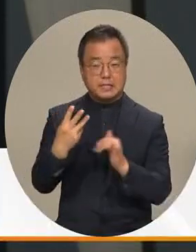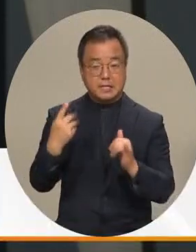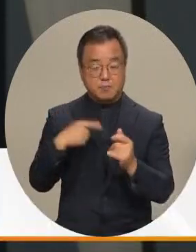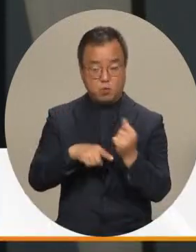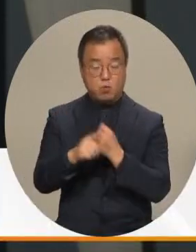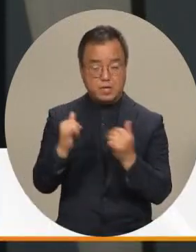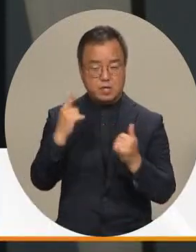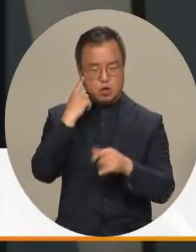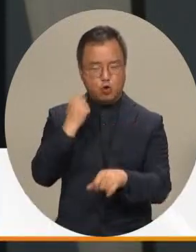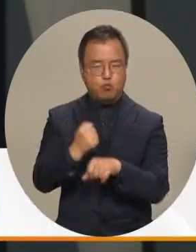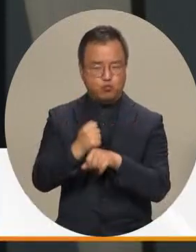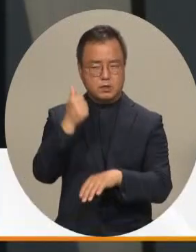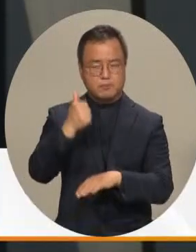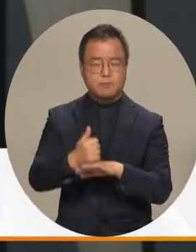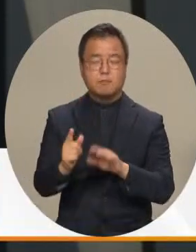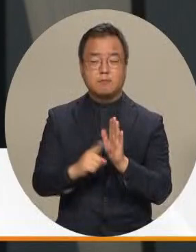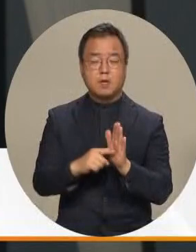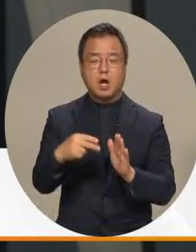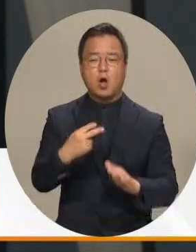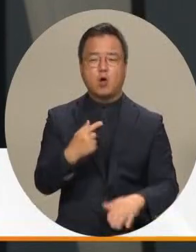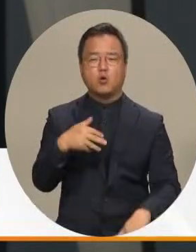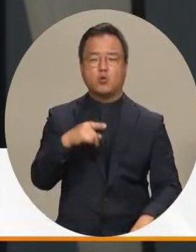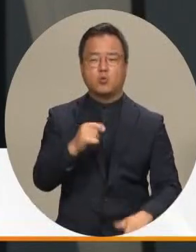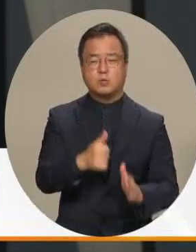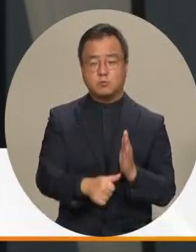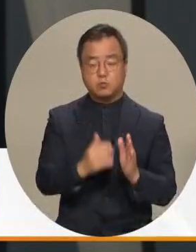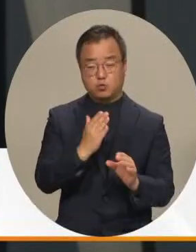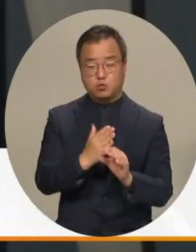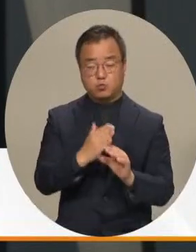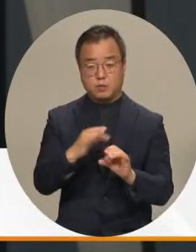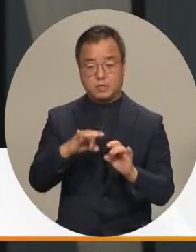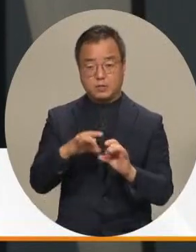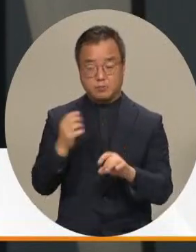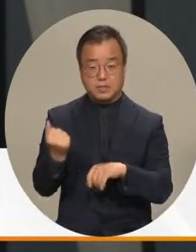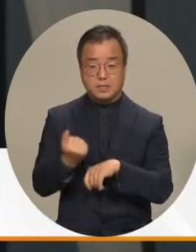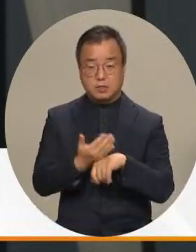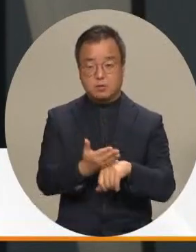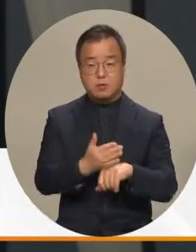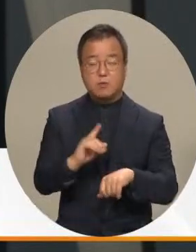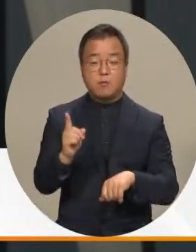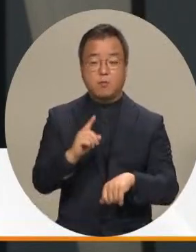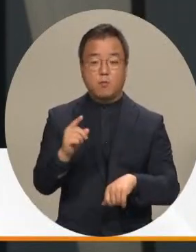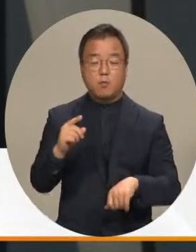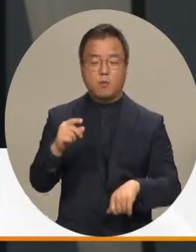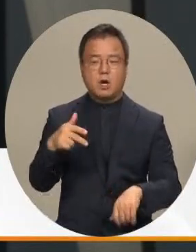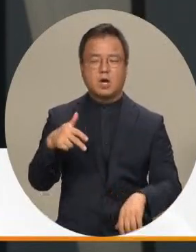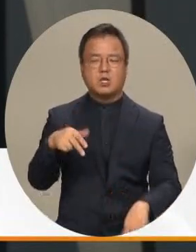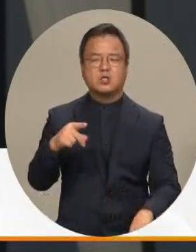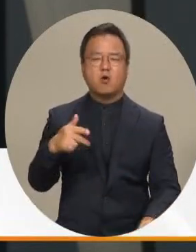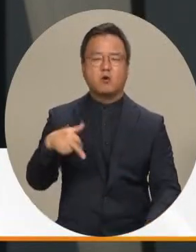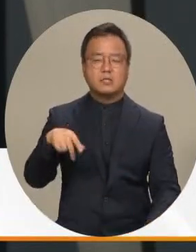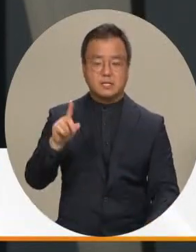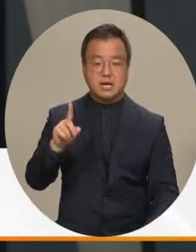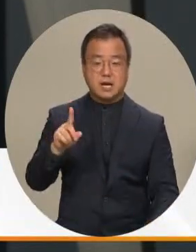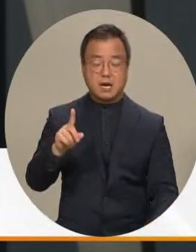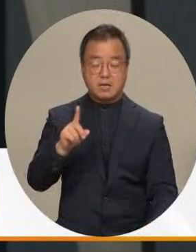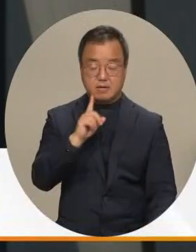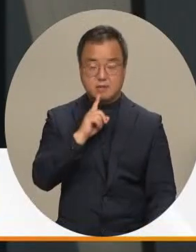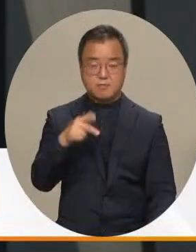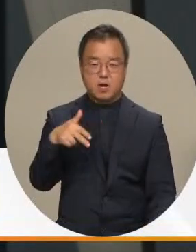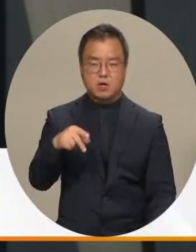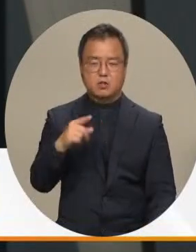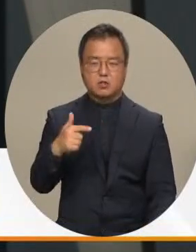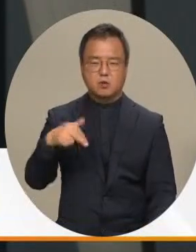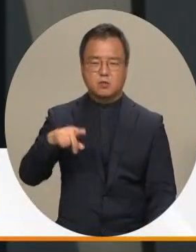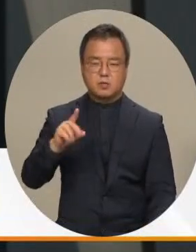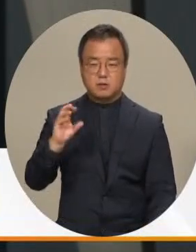간단하게 원리를 설명해보자면 도체 내에서 전기 에너지를 전달하는 매개체는 저희가 전자라고 알고 있는데요 고전 전자계약에 따르면